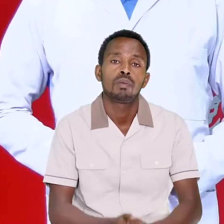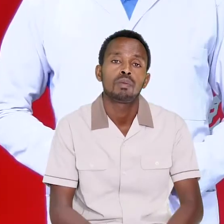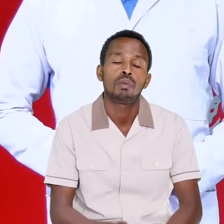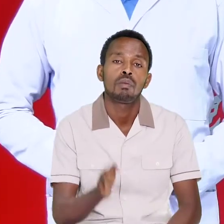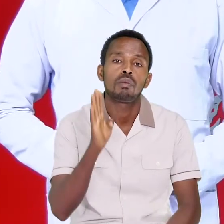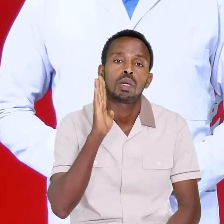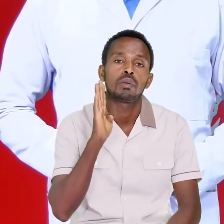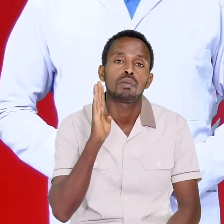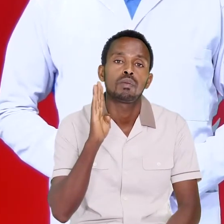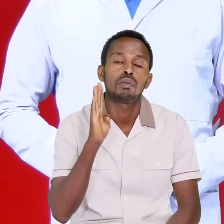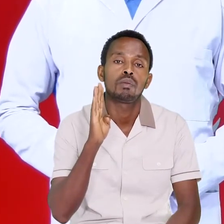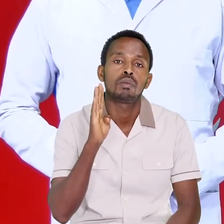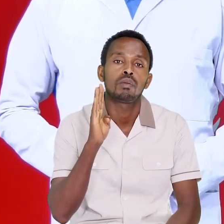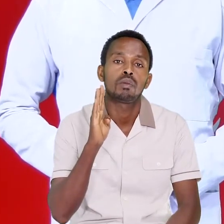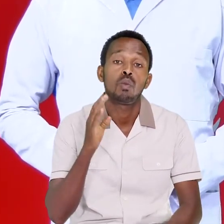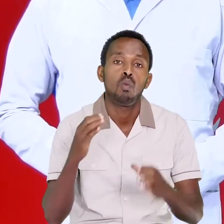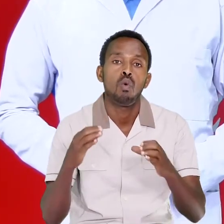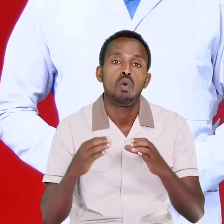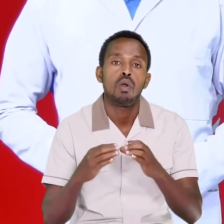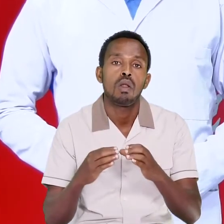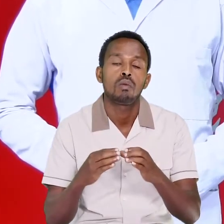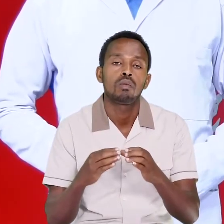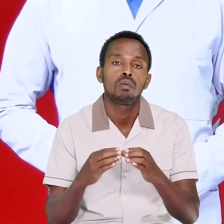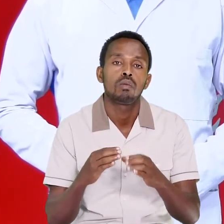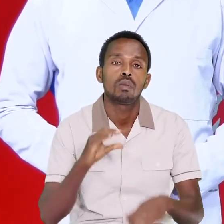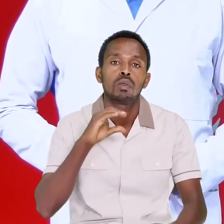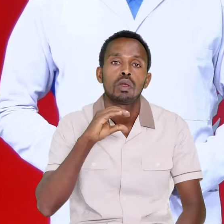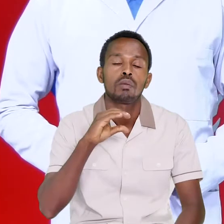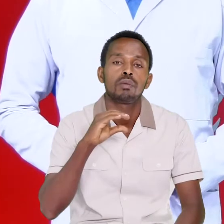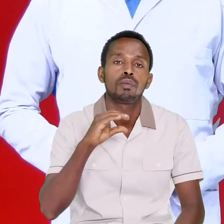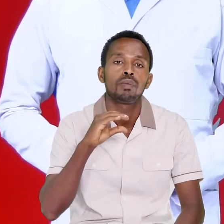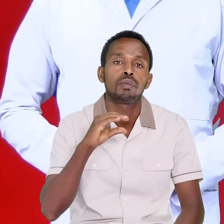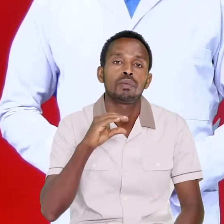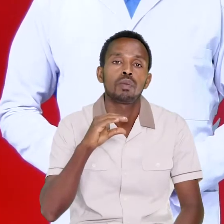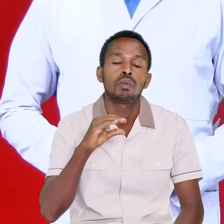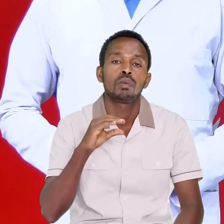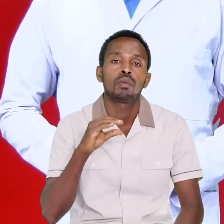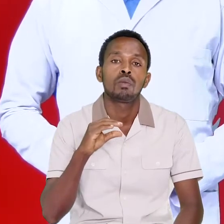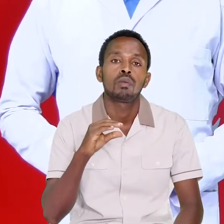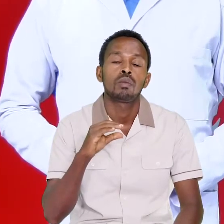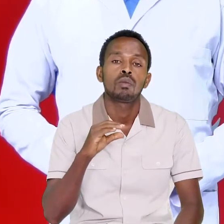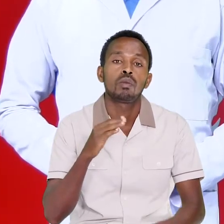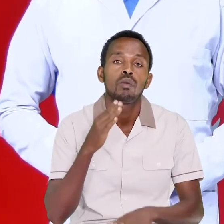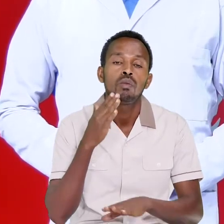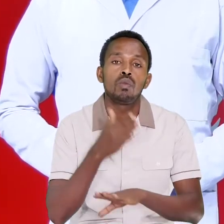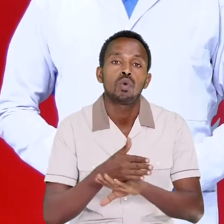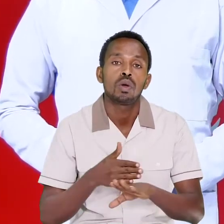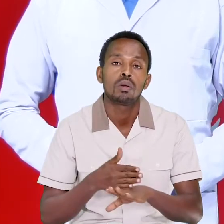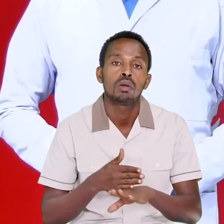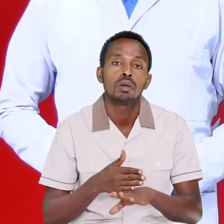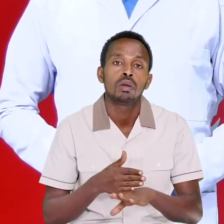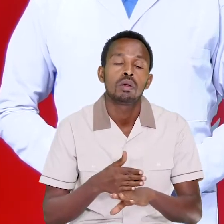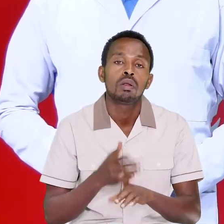B. Boolla. C. Muka. Mee deebii